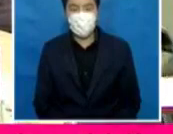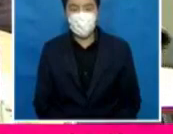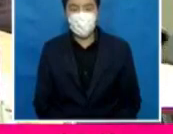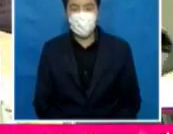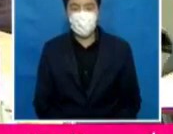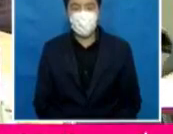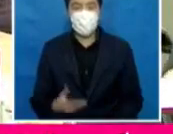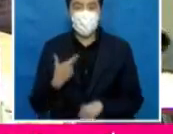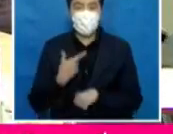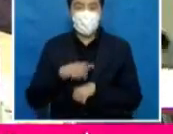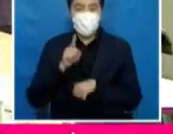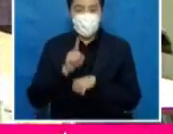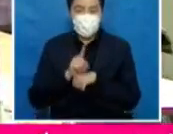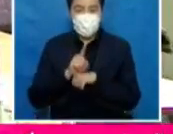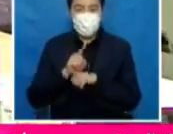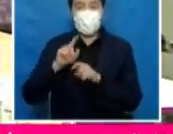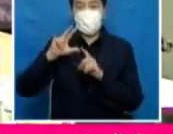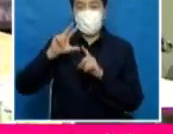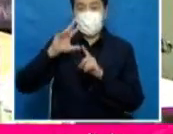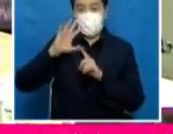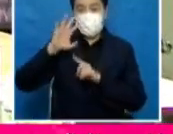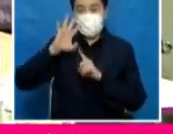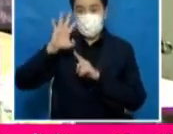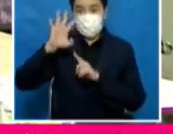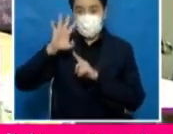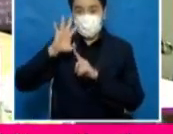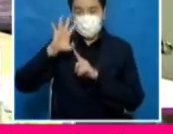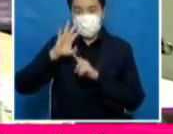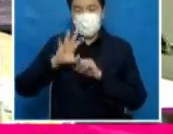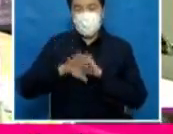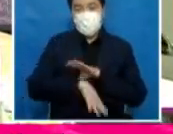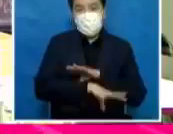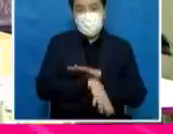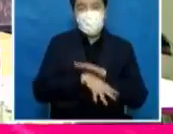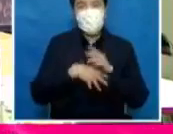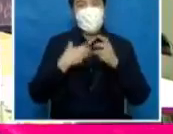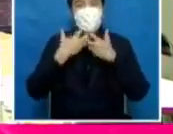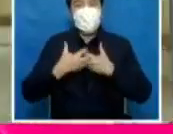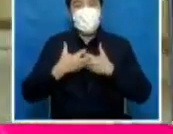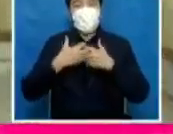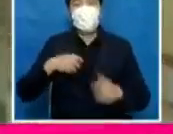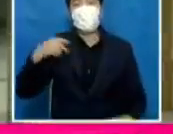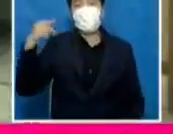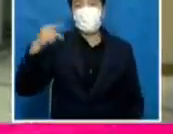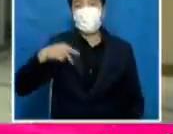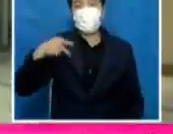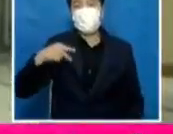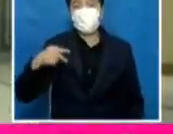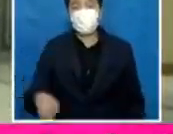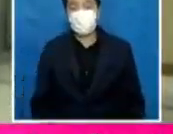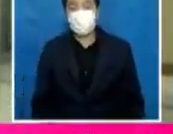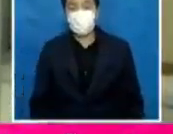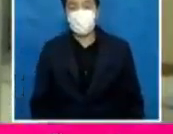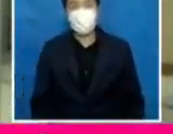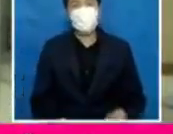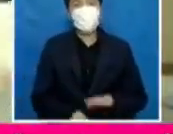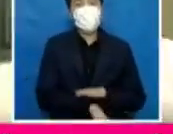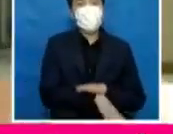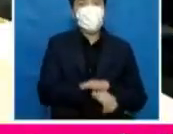ประธานกรรมการสุ่มจับลูกบอลลูกที่4ใช้กับเครื่องออกรางวัลหลักพันหมายเลข